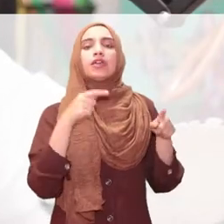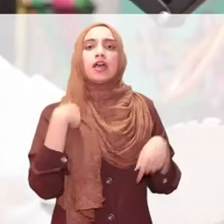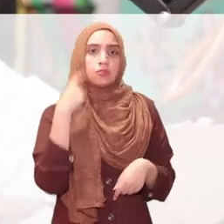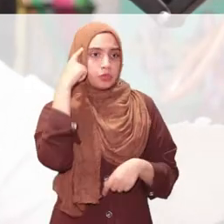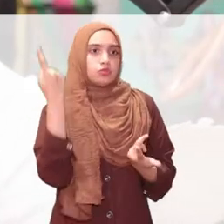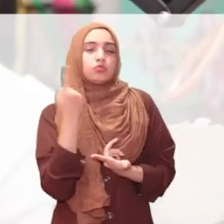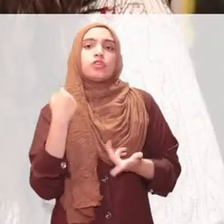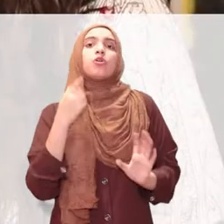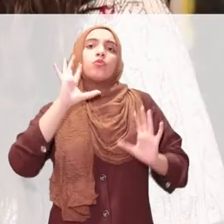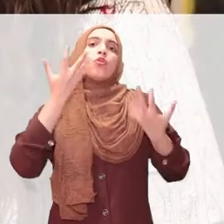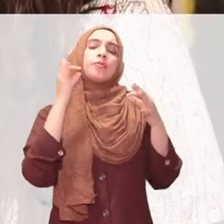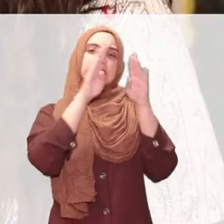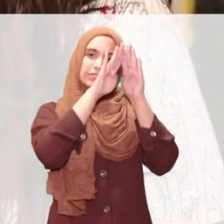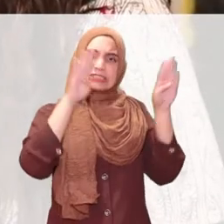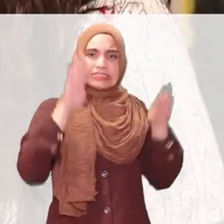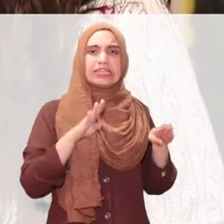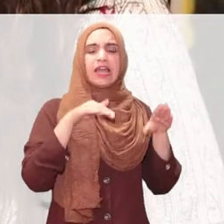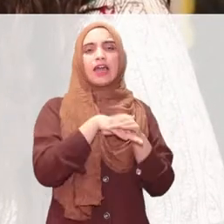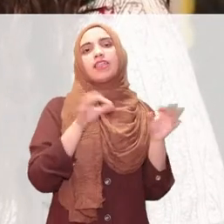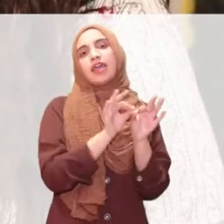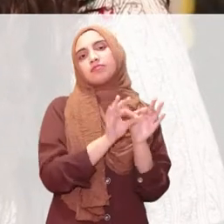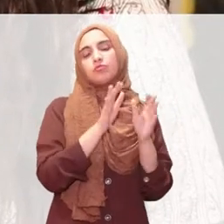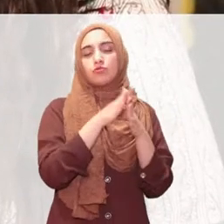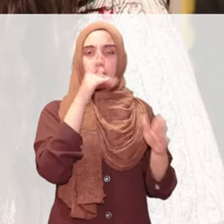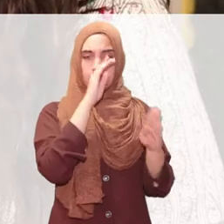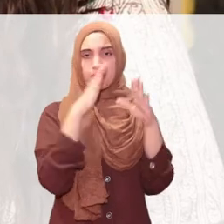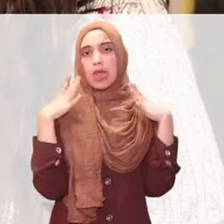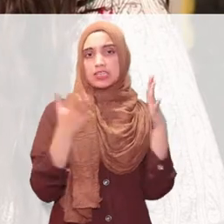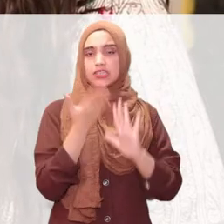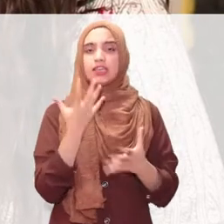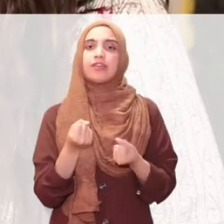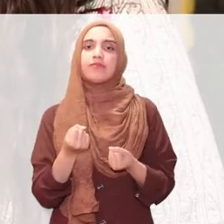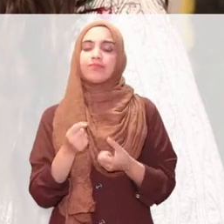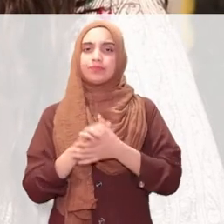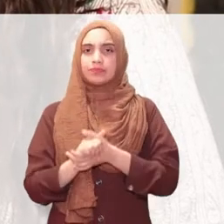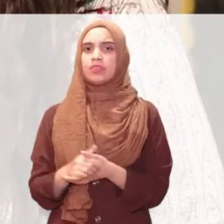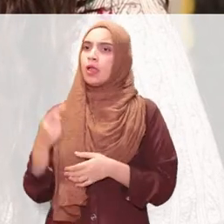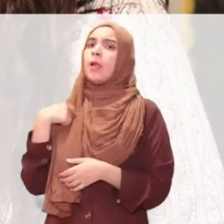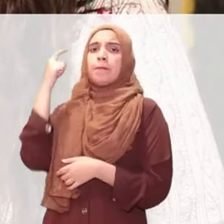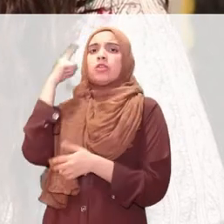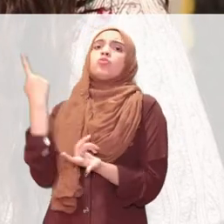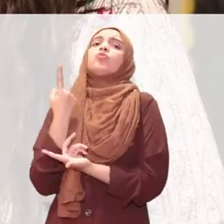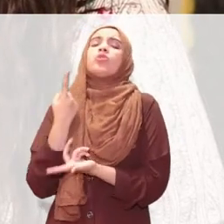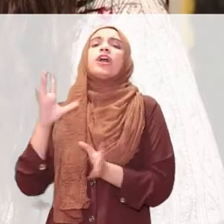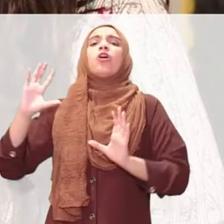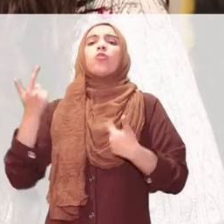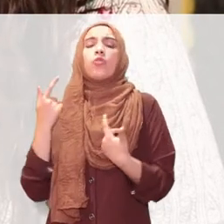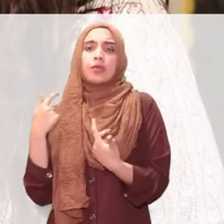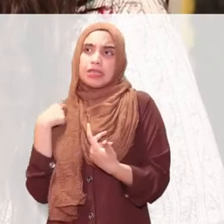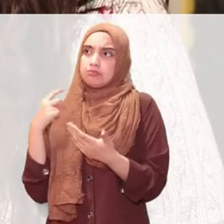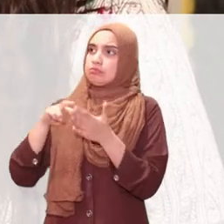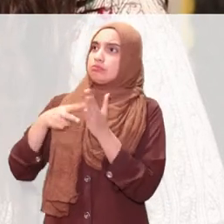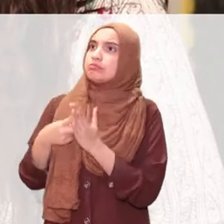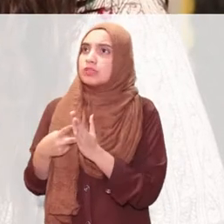आफ ऑल एक व्यक्ति अधिक लाभ इसका बहुत बड़ा है पार्ट होता है ऑन जो हमारी जिनेटिक्स क्या